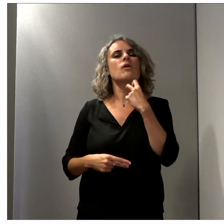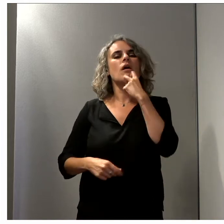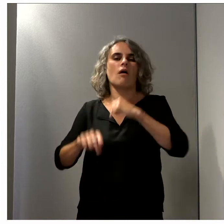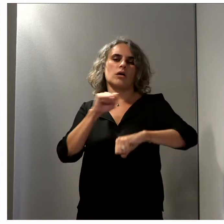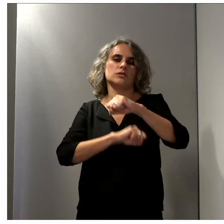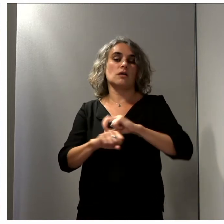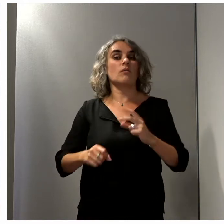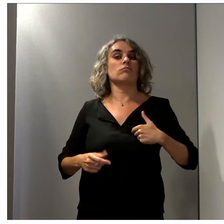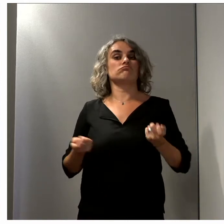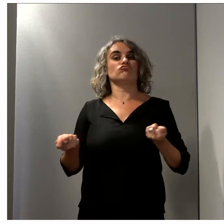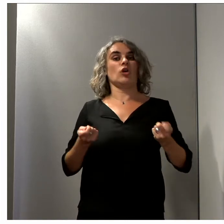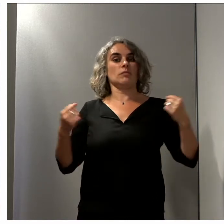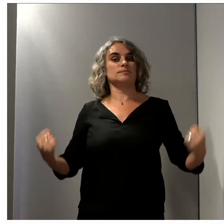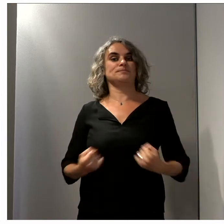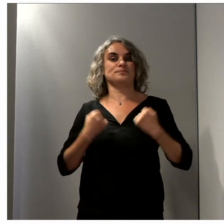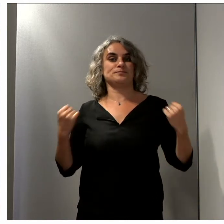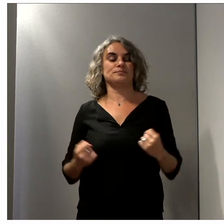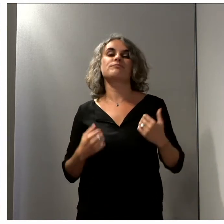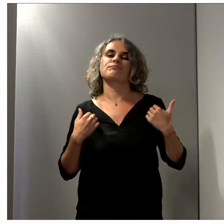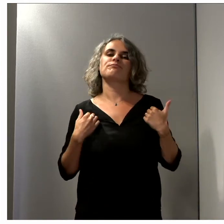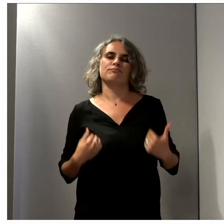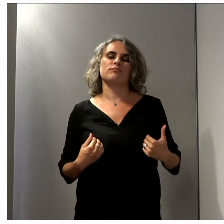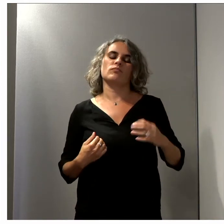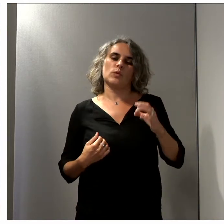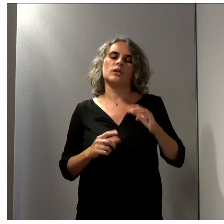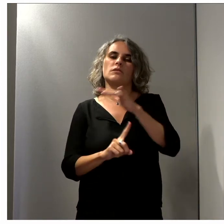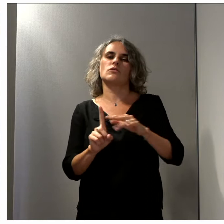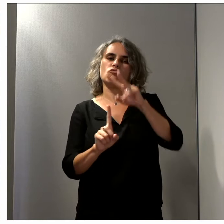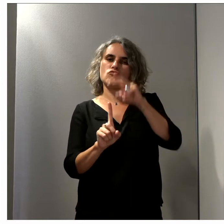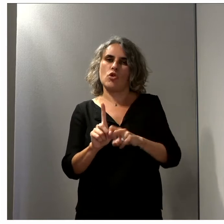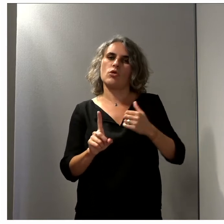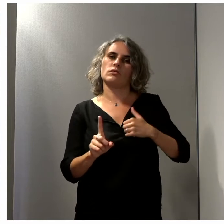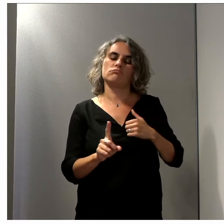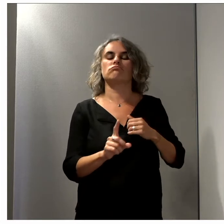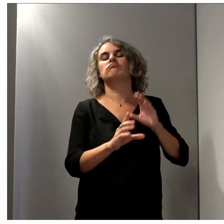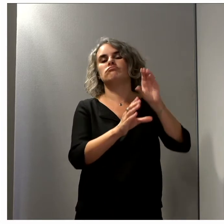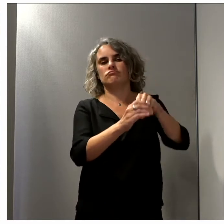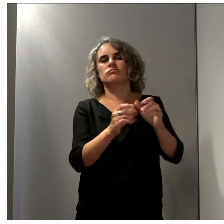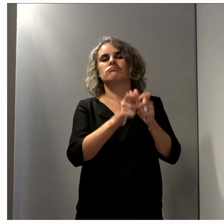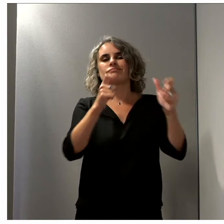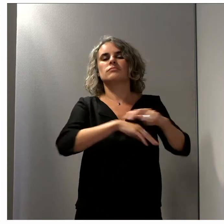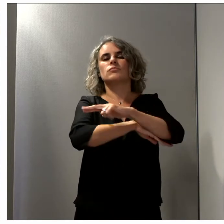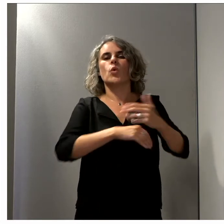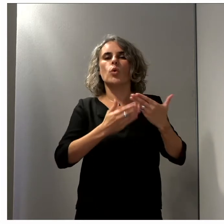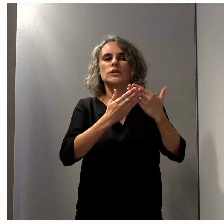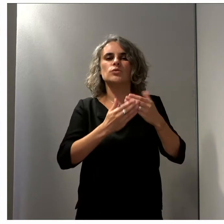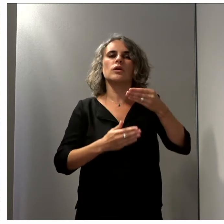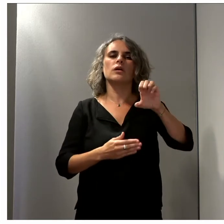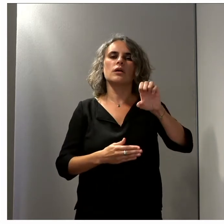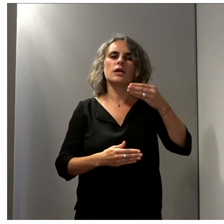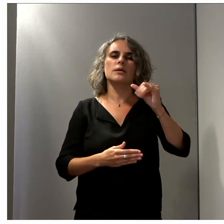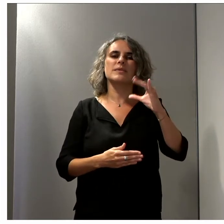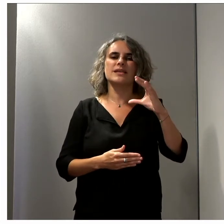eu le plaisir de les animer. Donc, je suis Franck Guichet, je suis sociologue au sein du bureau d'études émicité. Et puis, j'interviens régulièrement pour